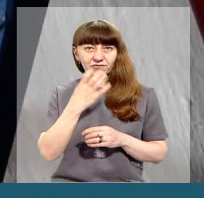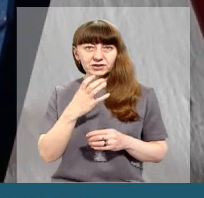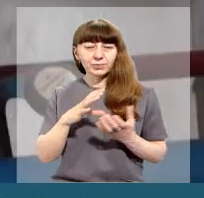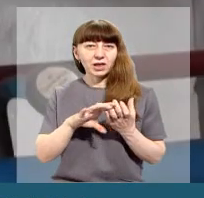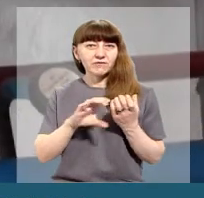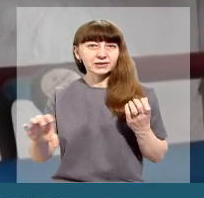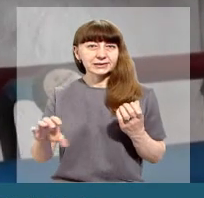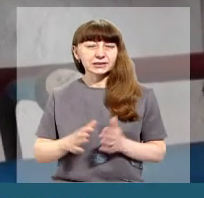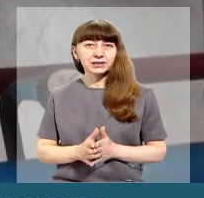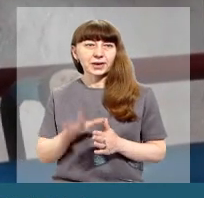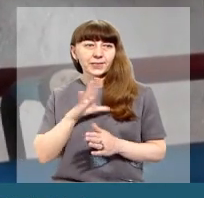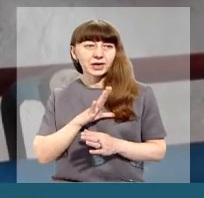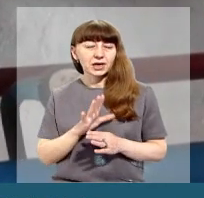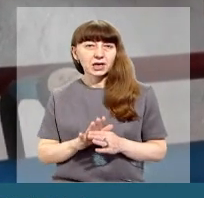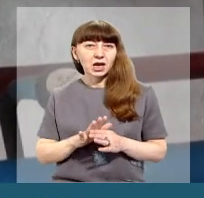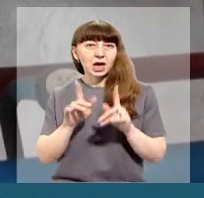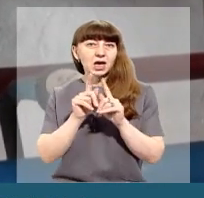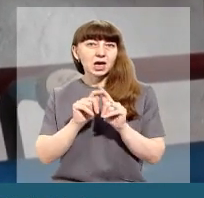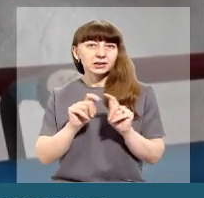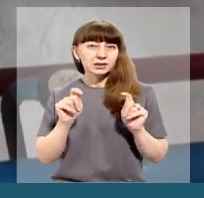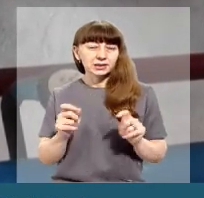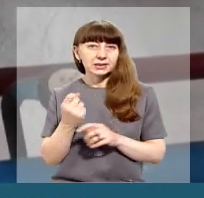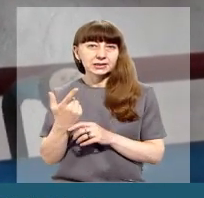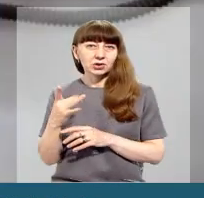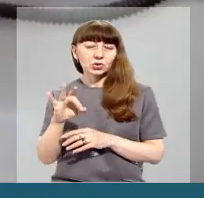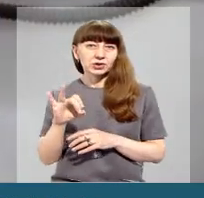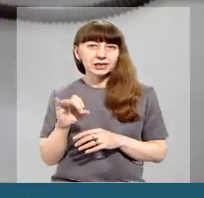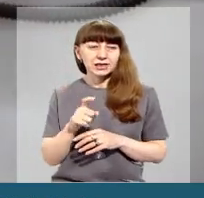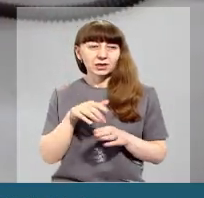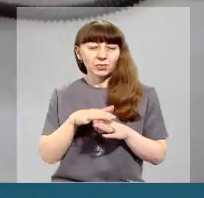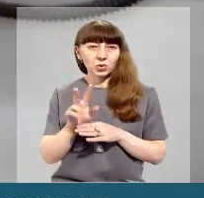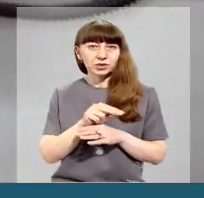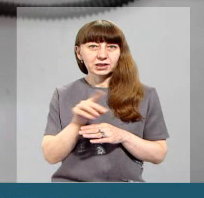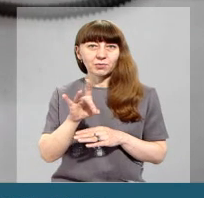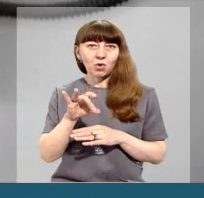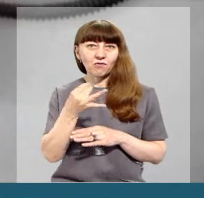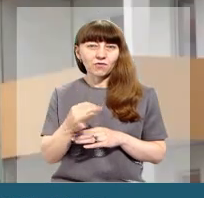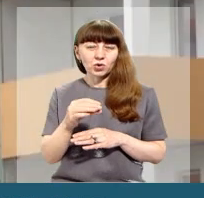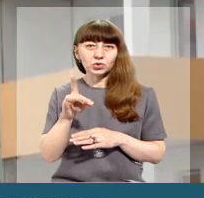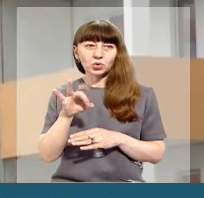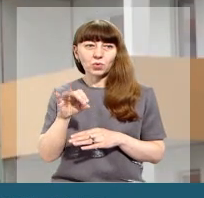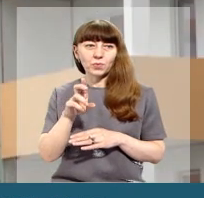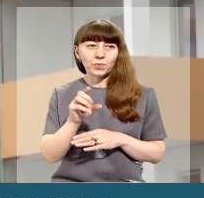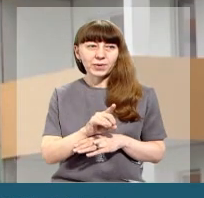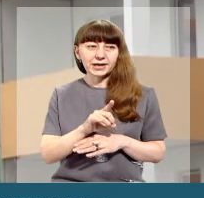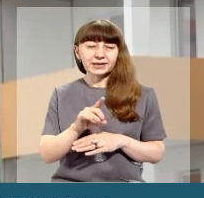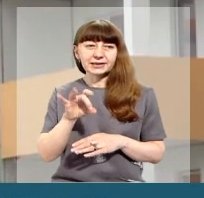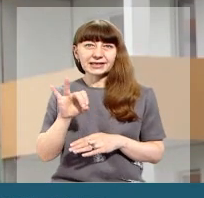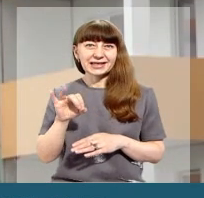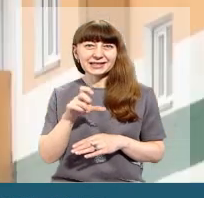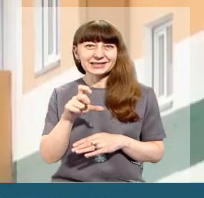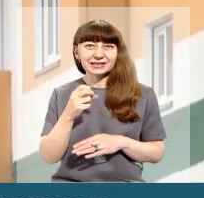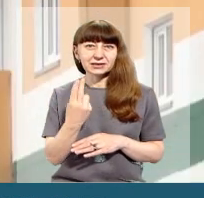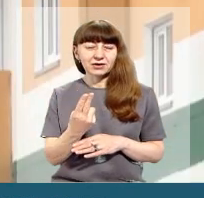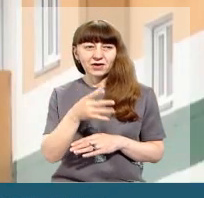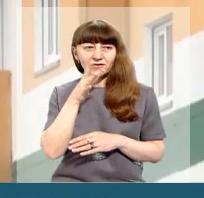сетей. В городе были введены в эксплуатацию ряд котельных и завершен капитальный ремонт дымовой трубы ТЭЦ. Единственный проблемный